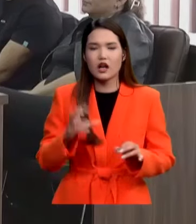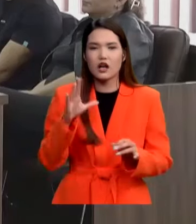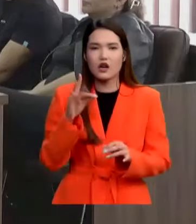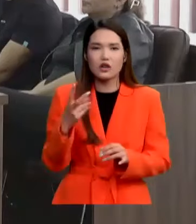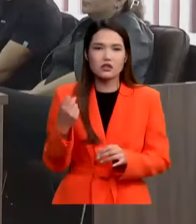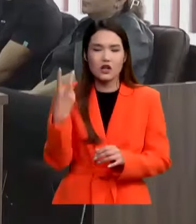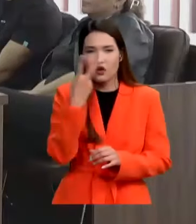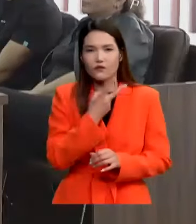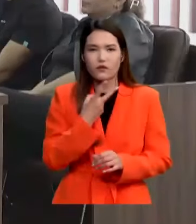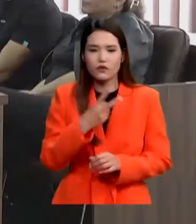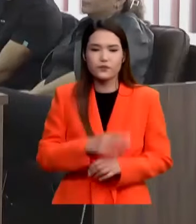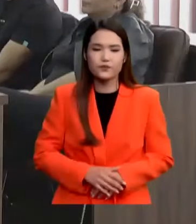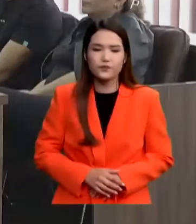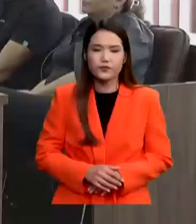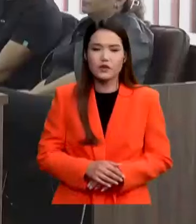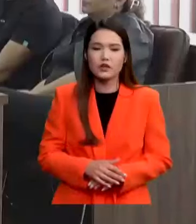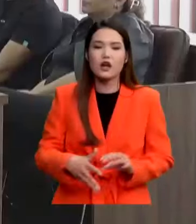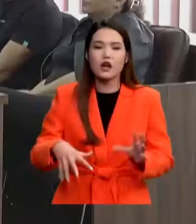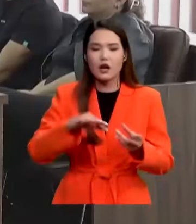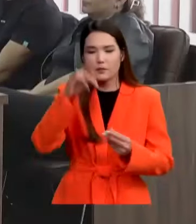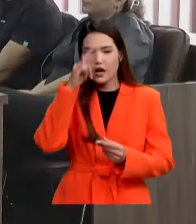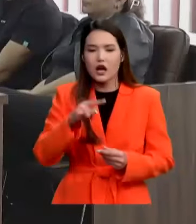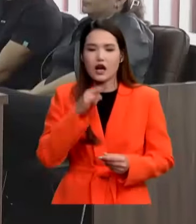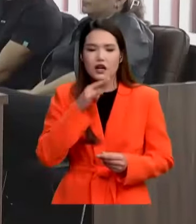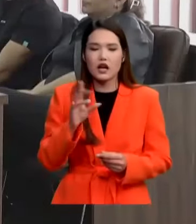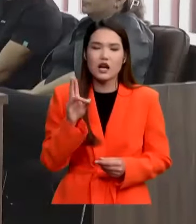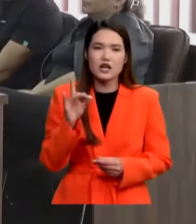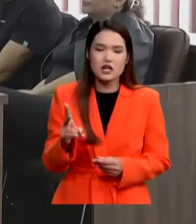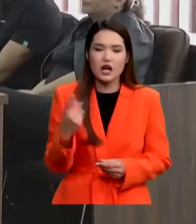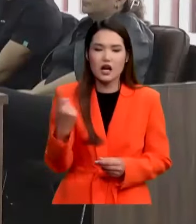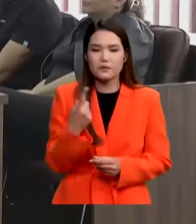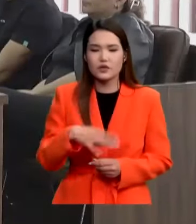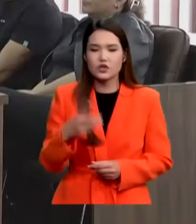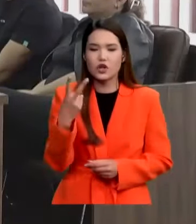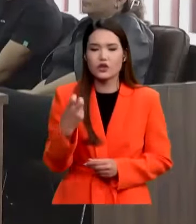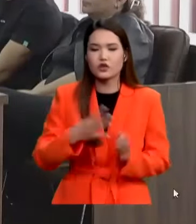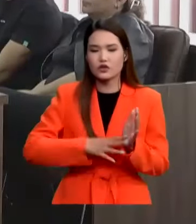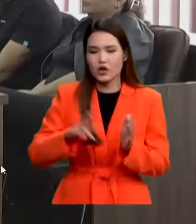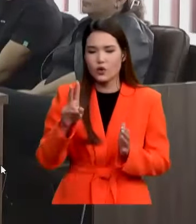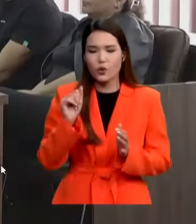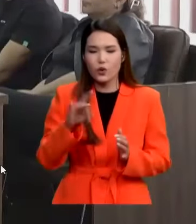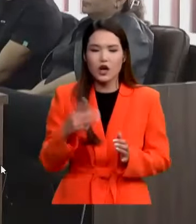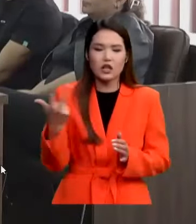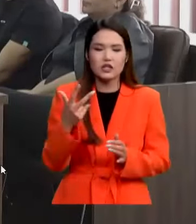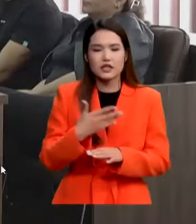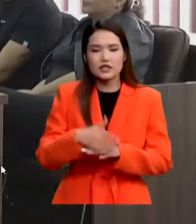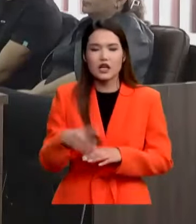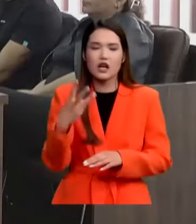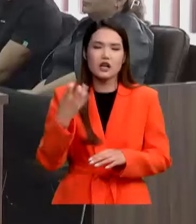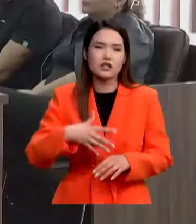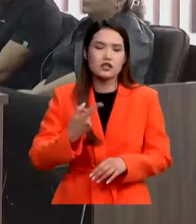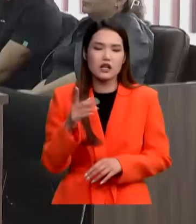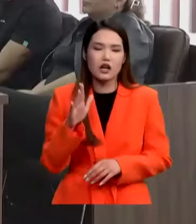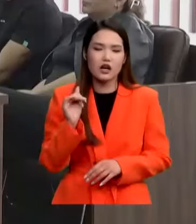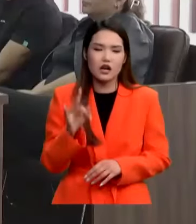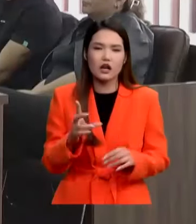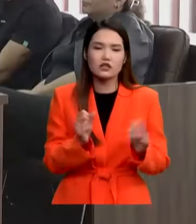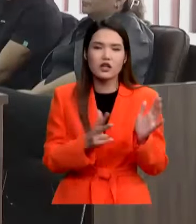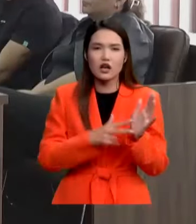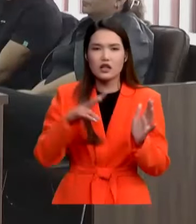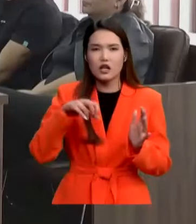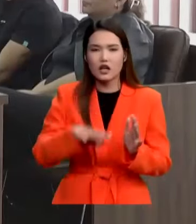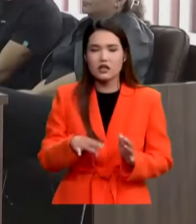тағайындаңыздар. Қазақстан Республикасы Қылмыстық кодексінің 58 бабының 3-ші бөлігін қолданып, онша қатаң емес жазаны неғұрлым қатаң жазасы